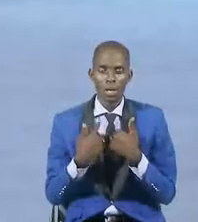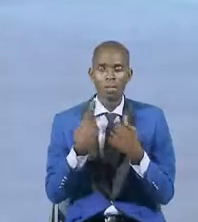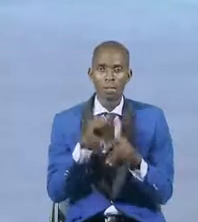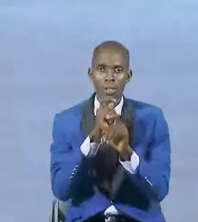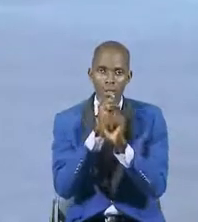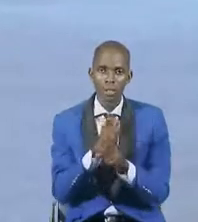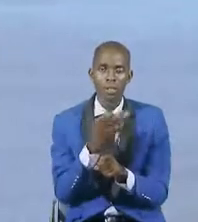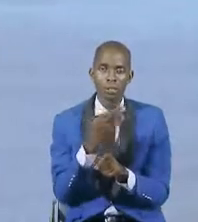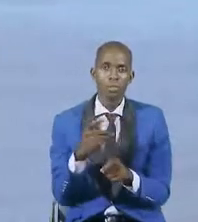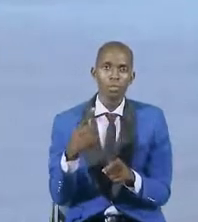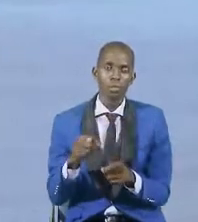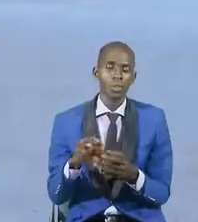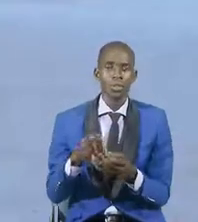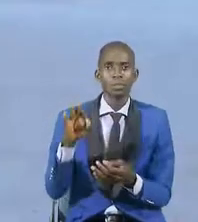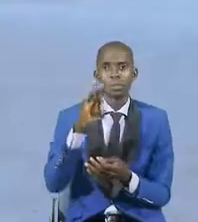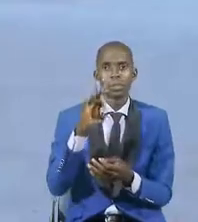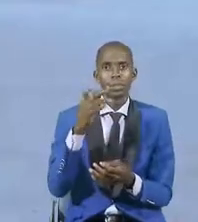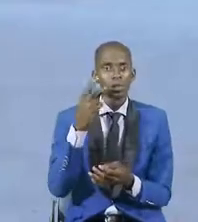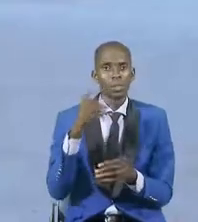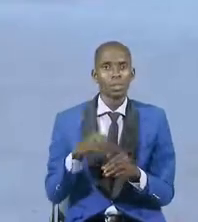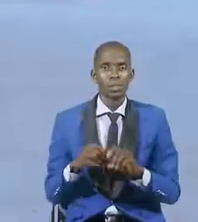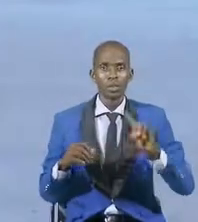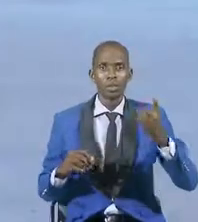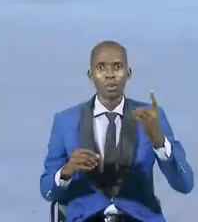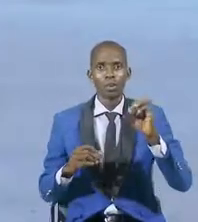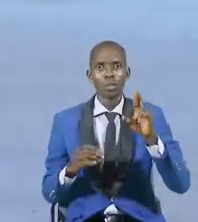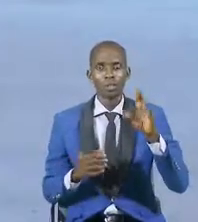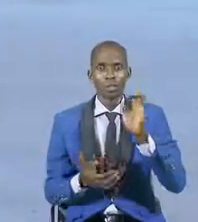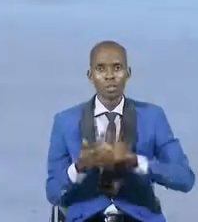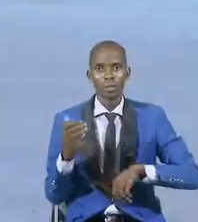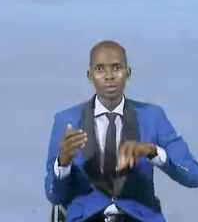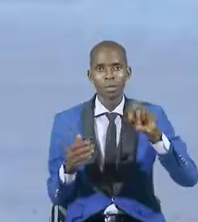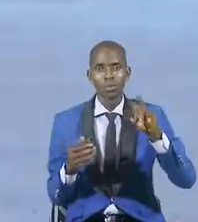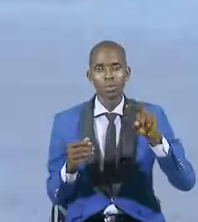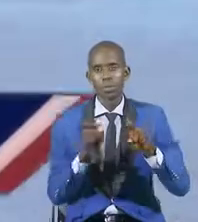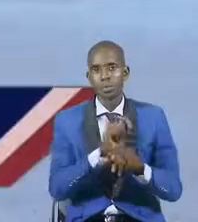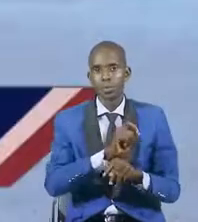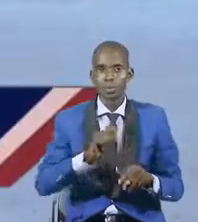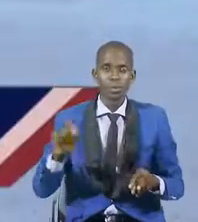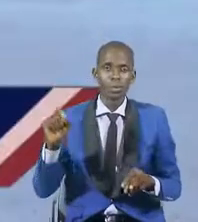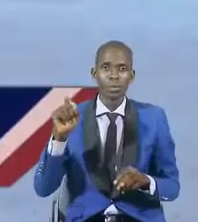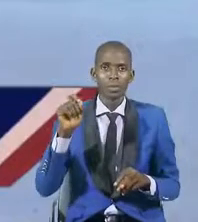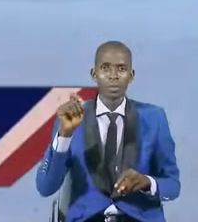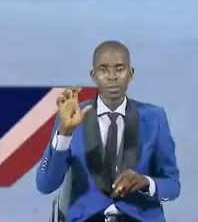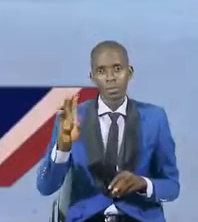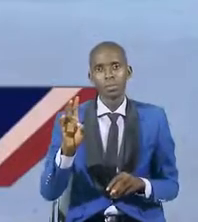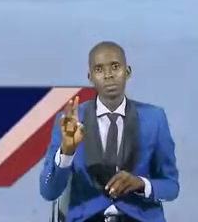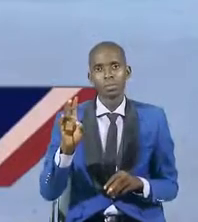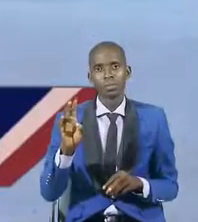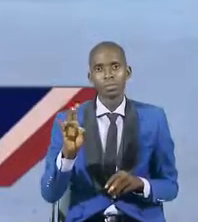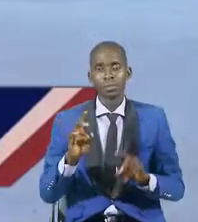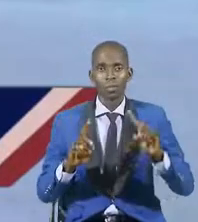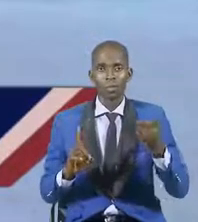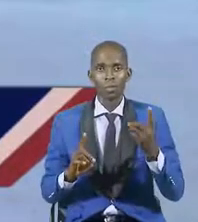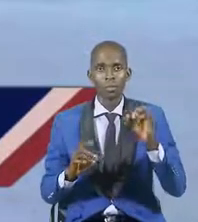dons de l'Esprit. Voyons 1 Corinthiens chapitre 12, nous lisons le